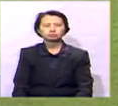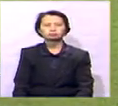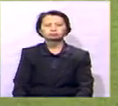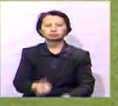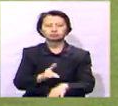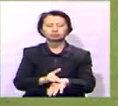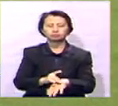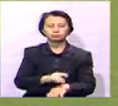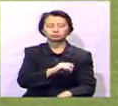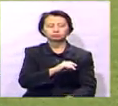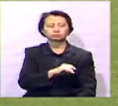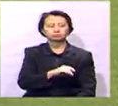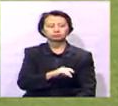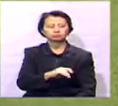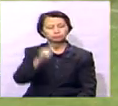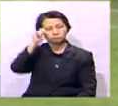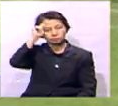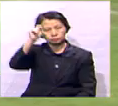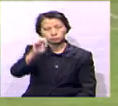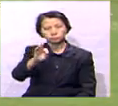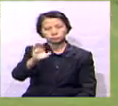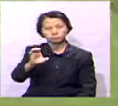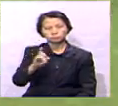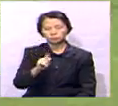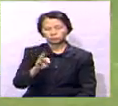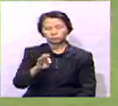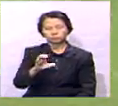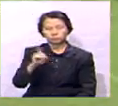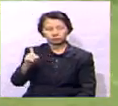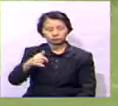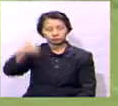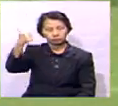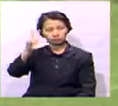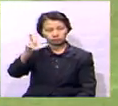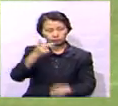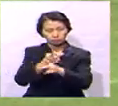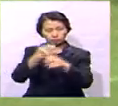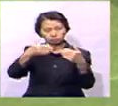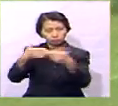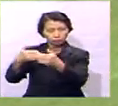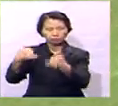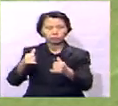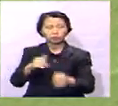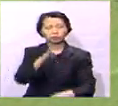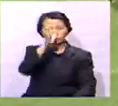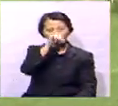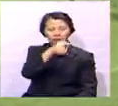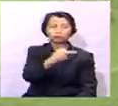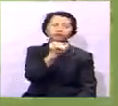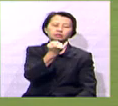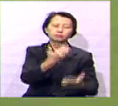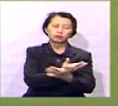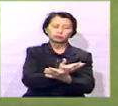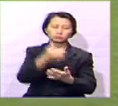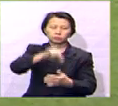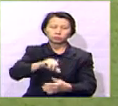Di Stadium Sultan Ismail Nasiruddin Shah, Terengganu FC TFC 1 mencatat kemenangan ketiga berturut-turut dan kali ini Melaka United menjadi mangsa terbaru